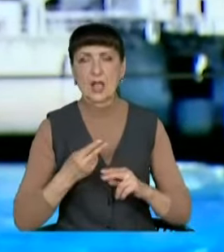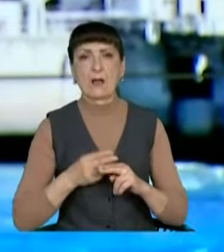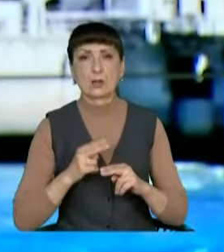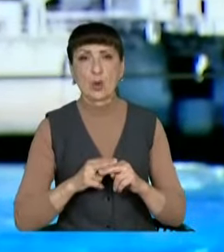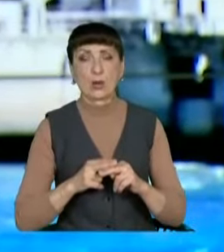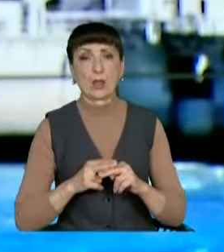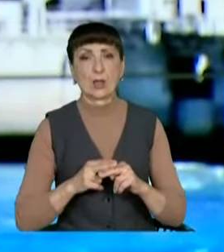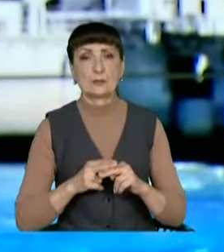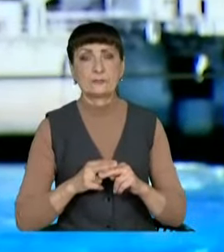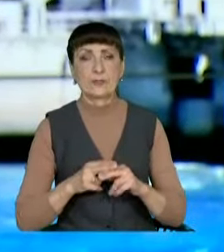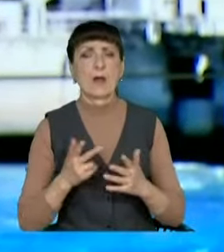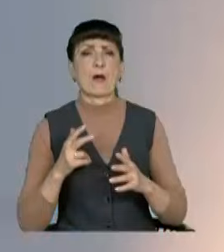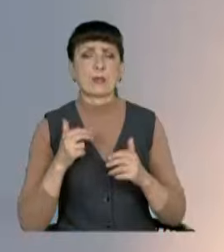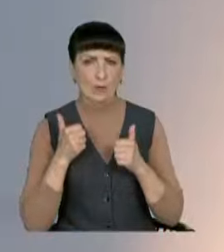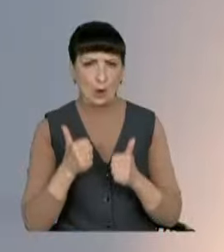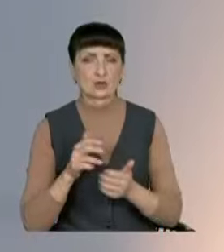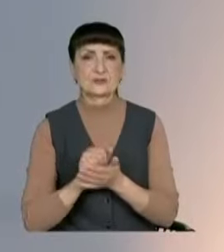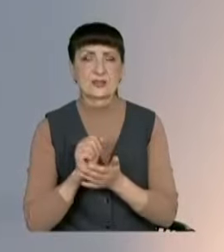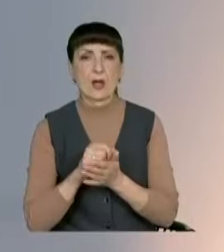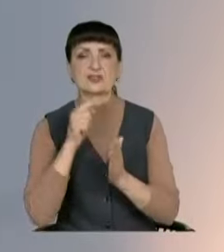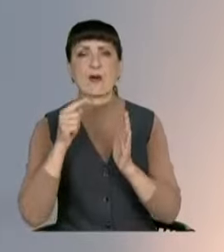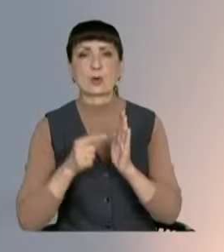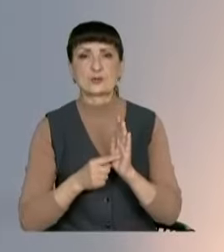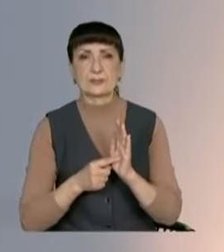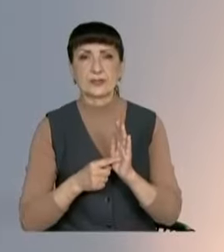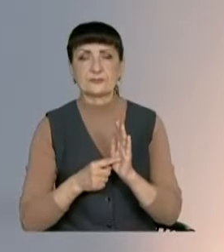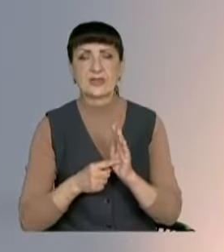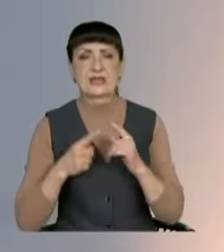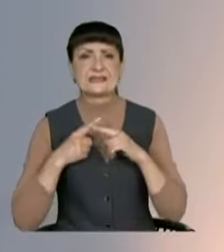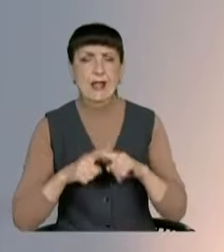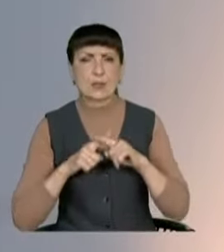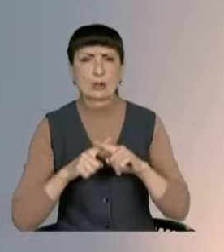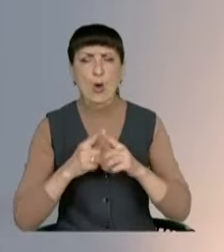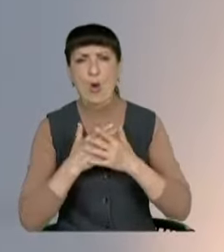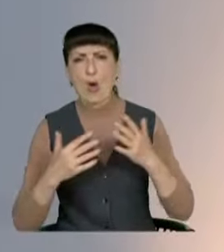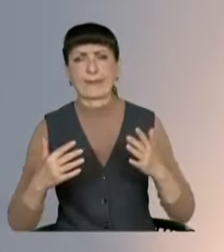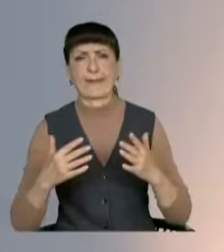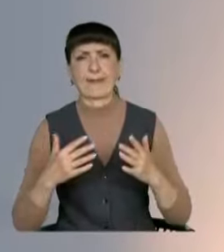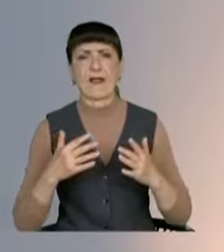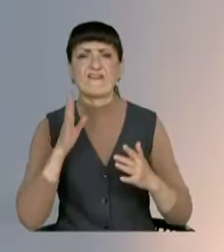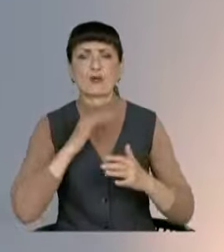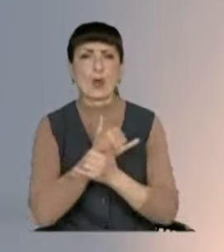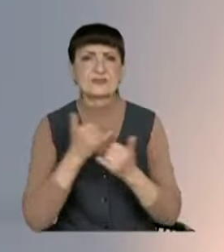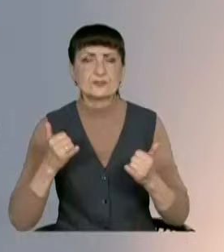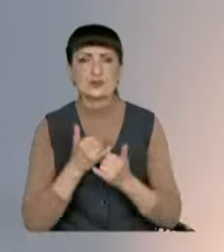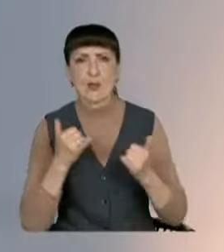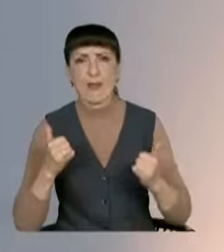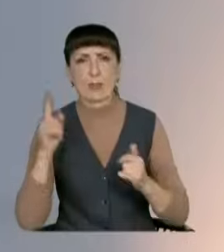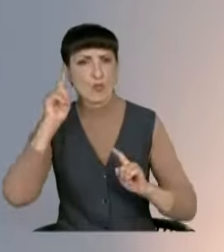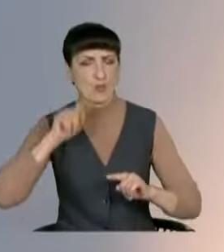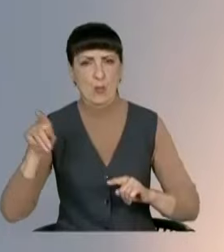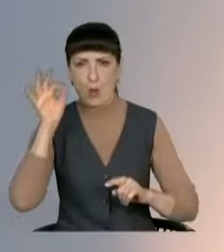общем-то, довольно хорошо занимаются вопросами технологий, вопросами водообеспечения, вопросами,